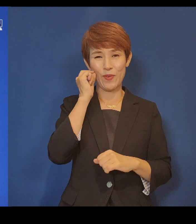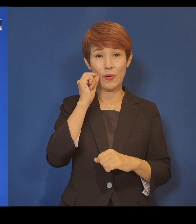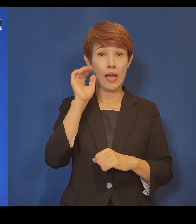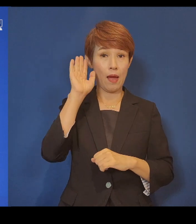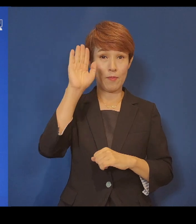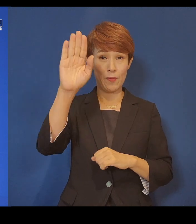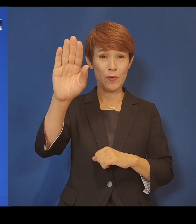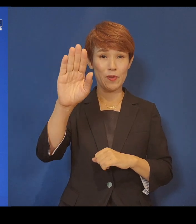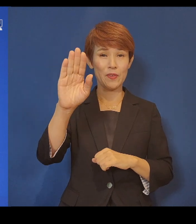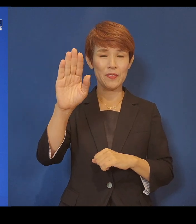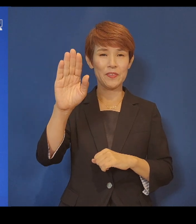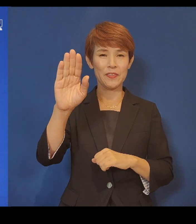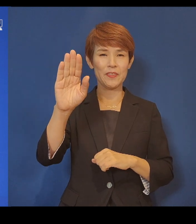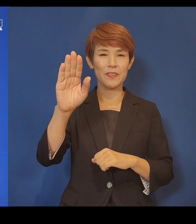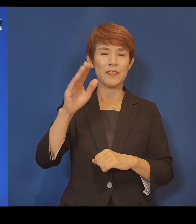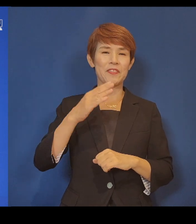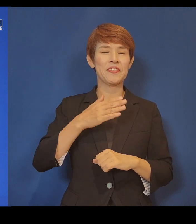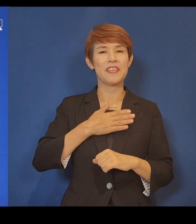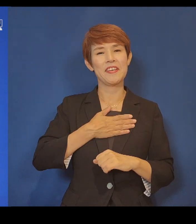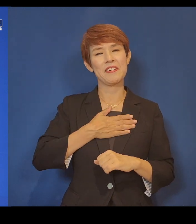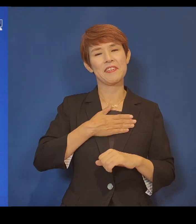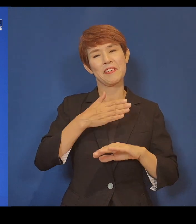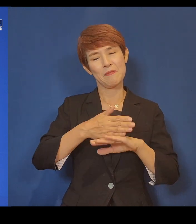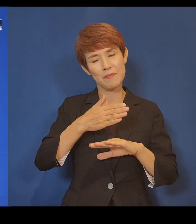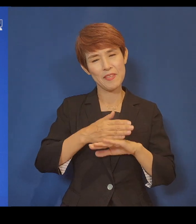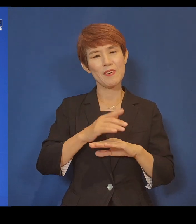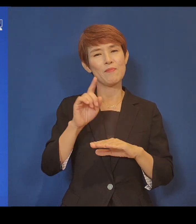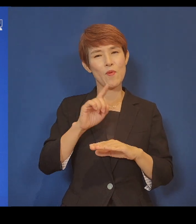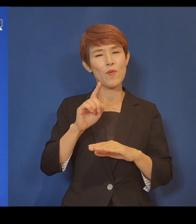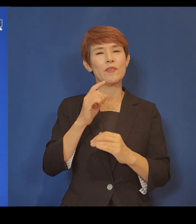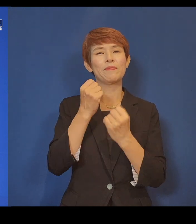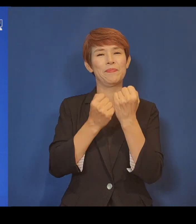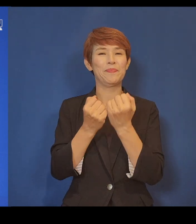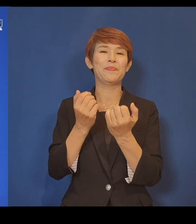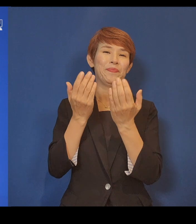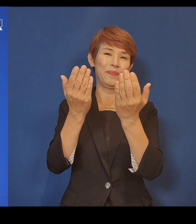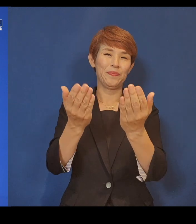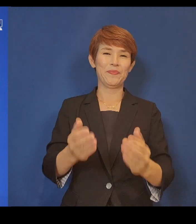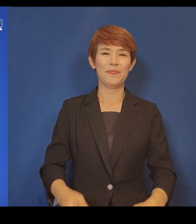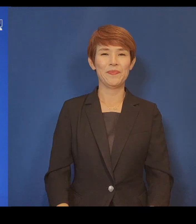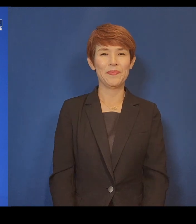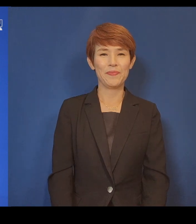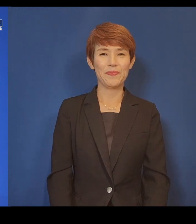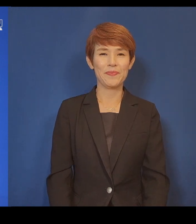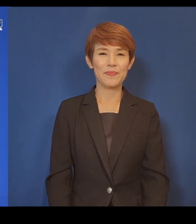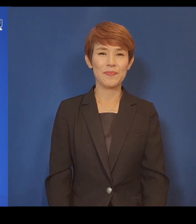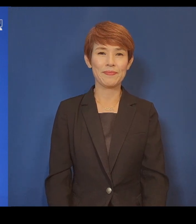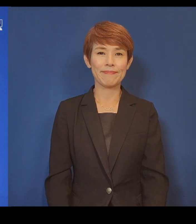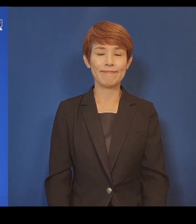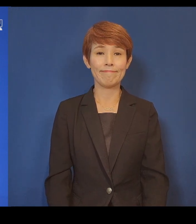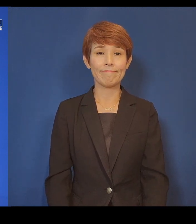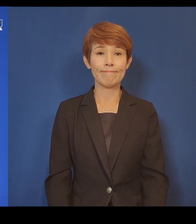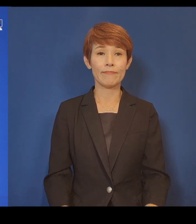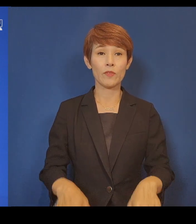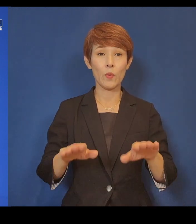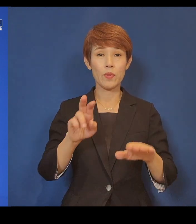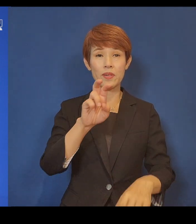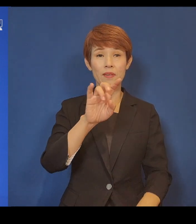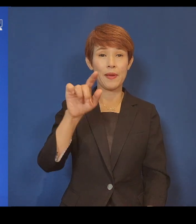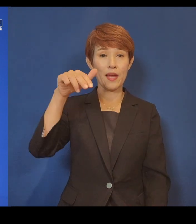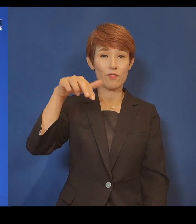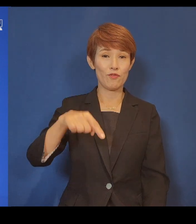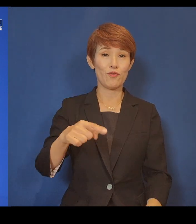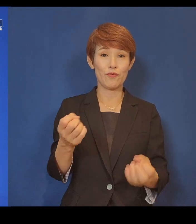보아서 말할 수 있을 때 또 제 개인의 감사를 교회 앞에 드리도록 하겠습니다. 오늘